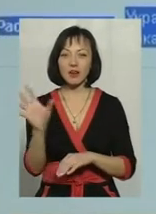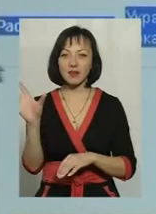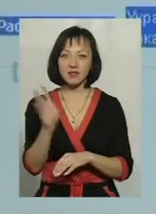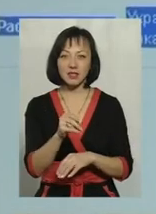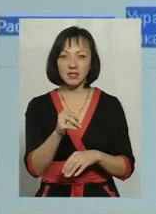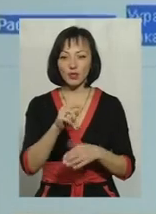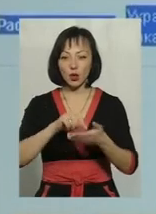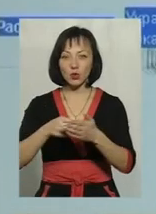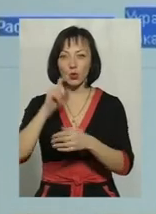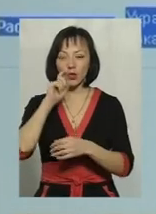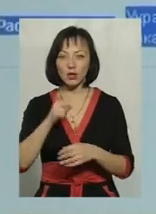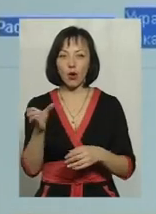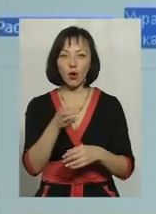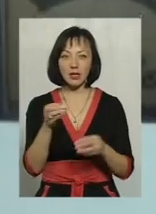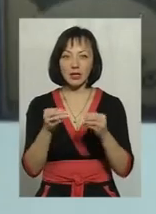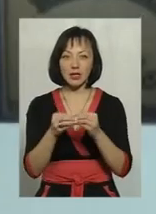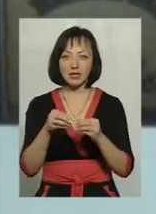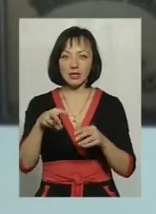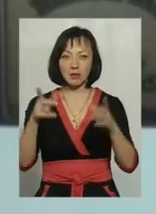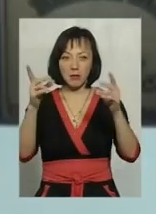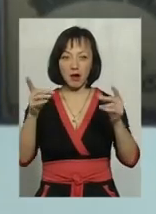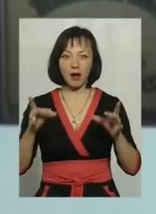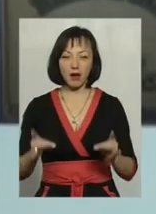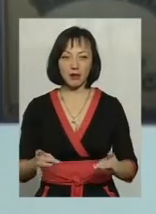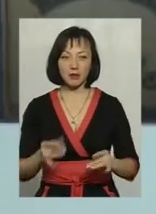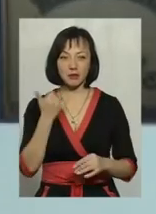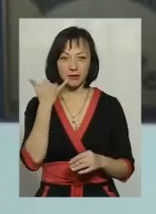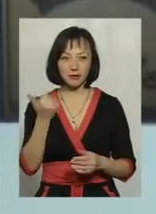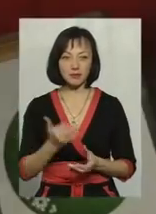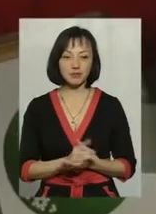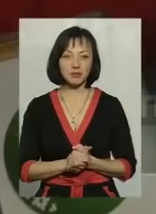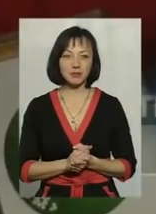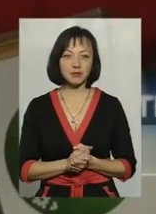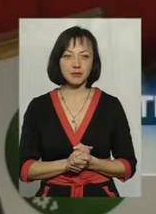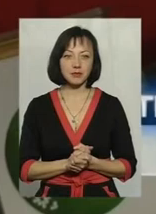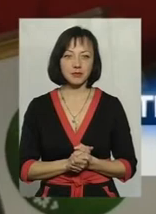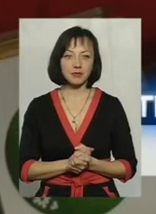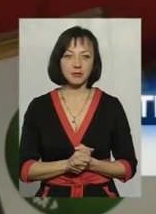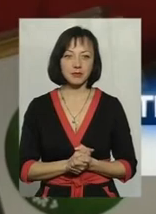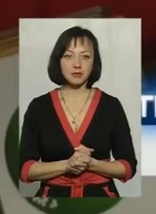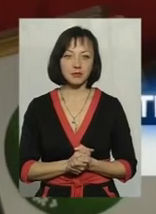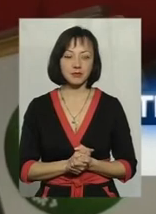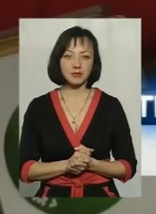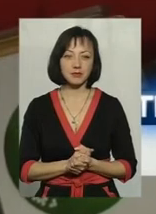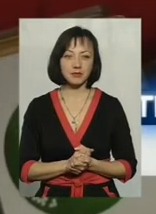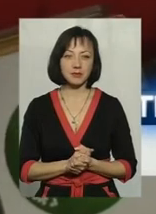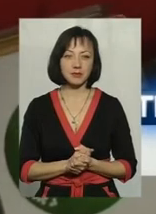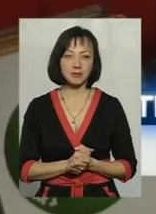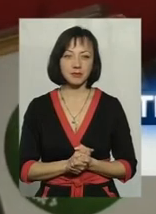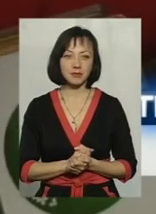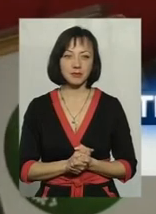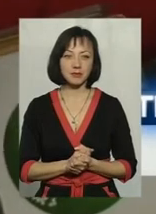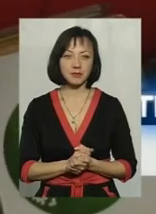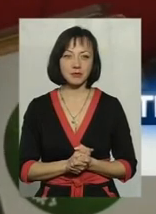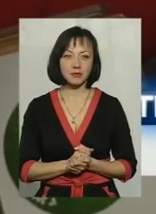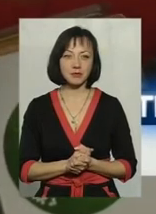точки України горілку у 10-літрових пакетах. Телефонуємо. Ми з Хмельницької області працюємо по почтам.